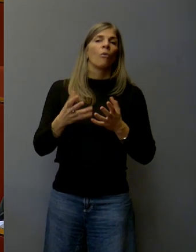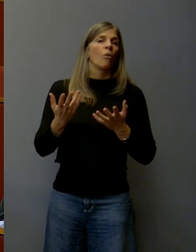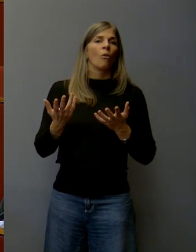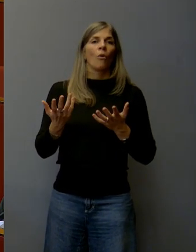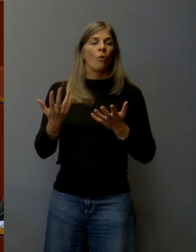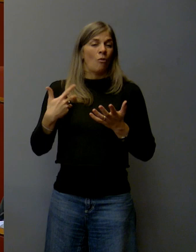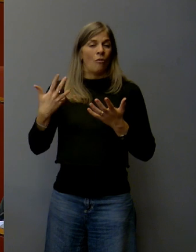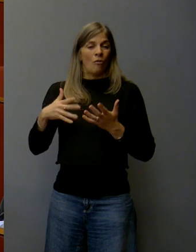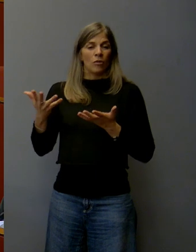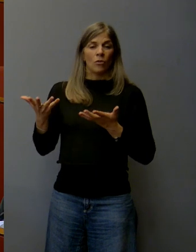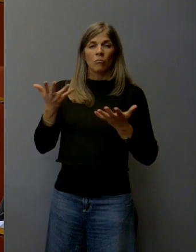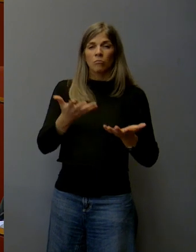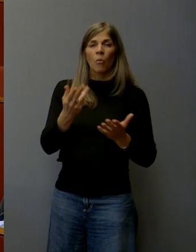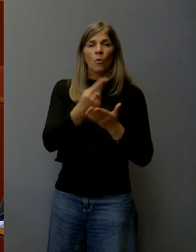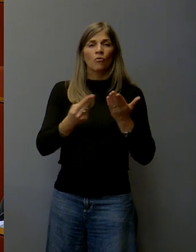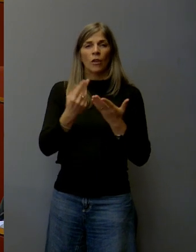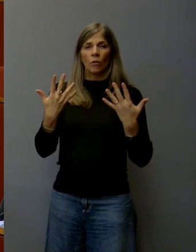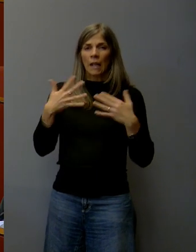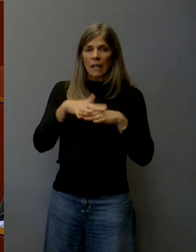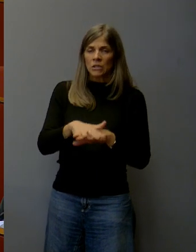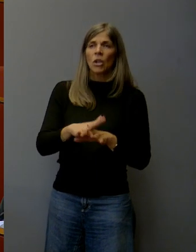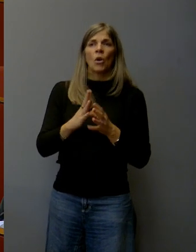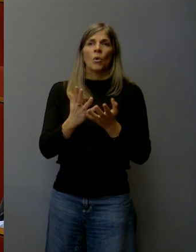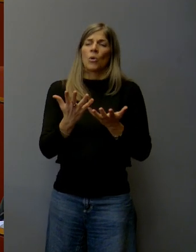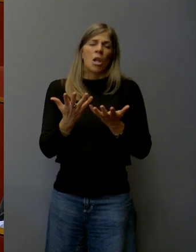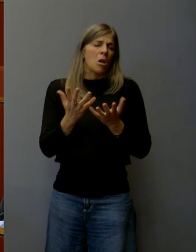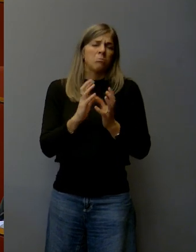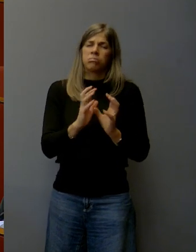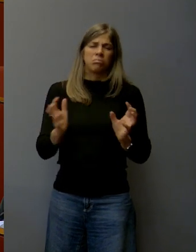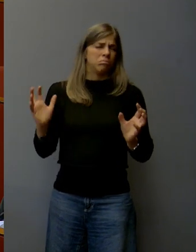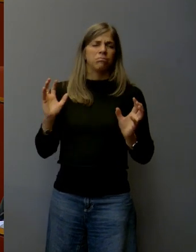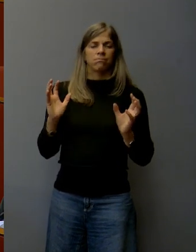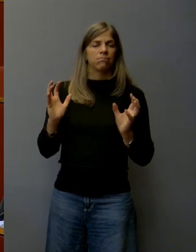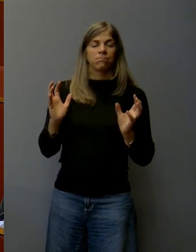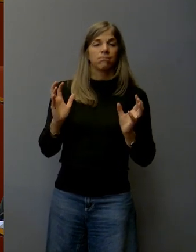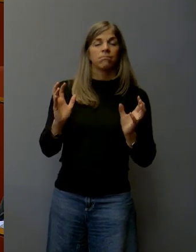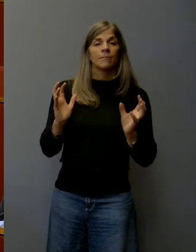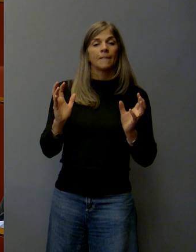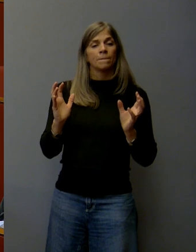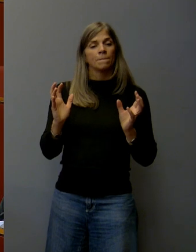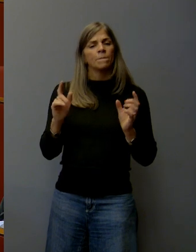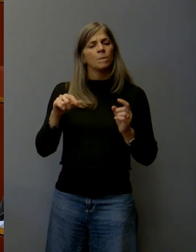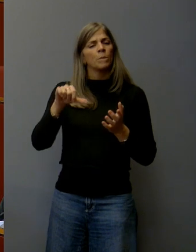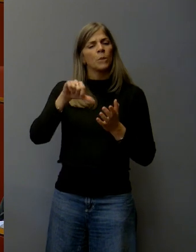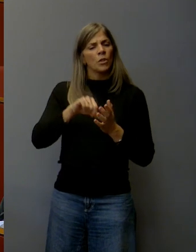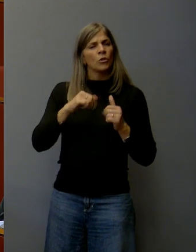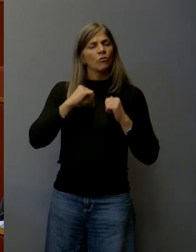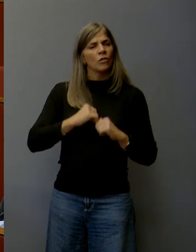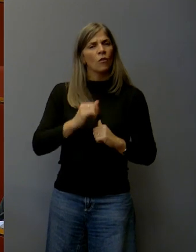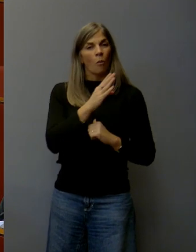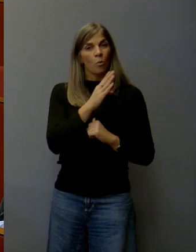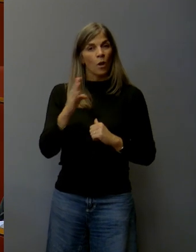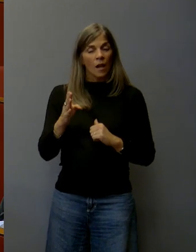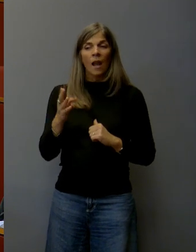ospitato progetti di integrazione Cioè veramente il mondo c'è addirittura un centro civico Buranello